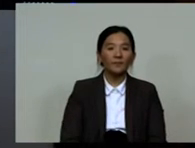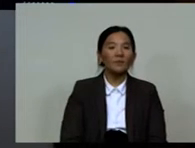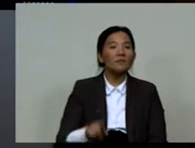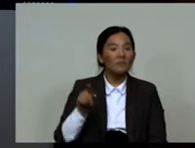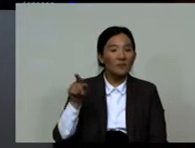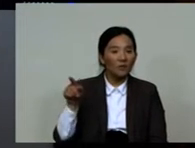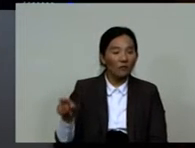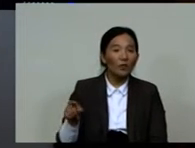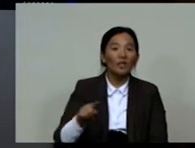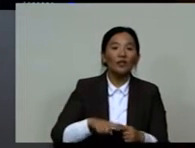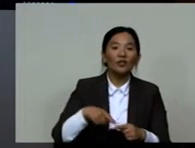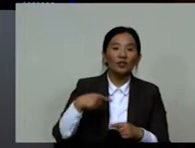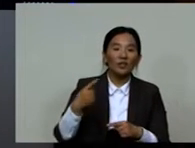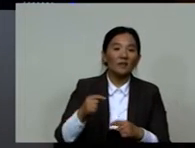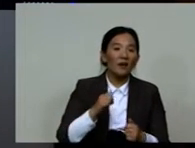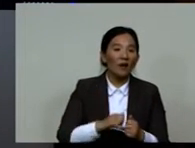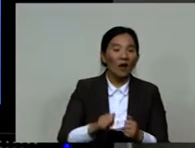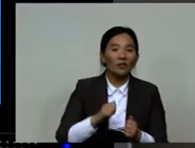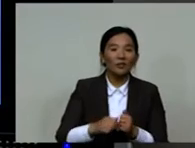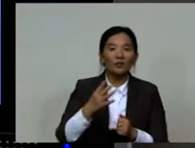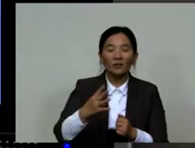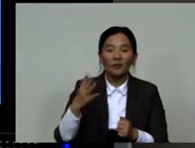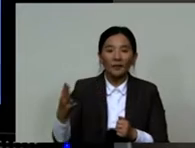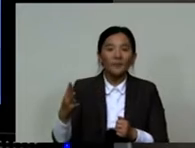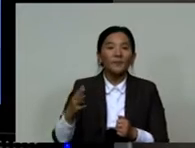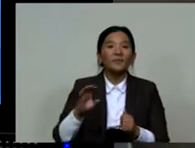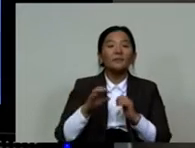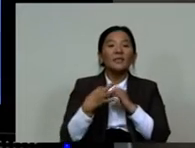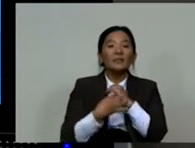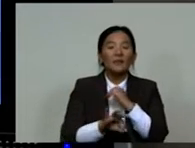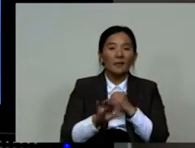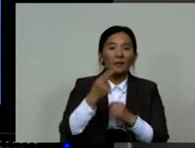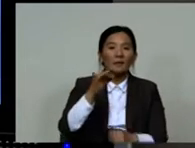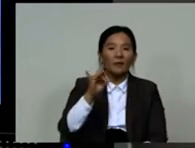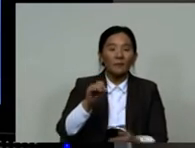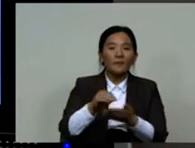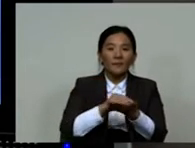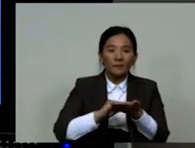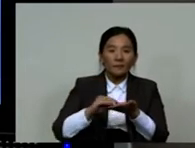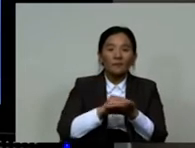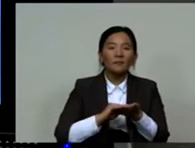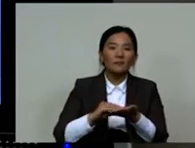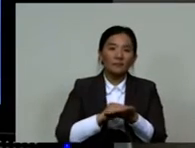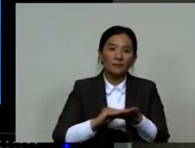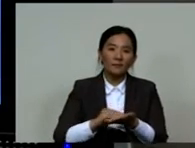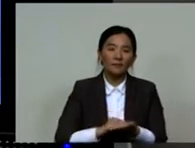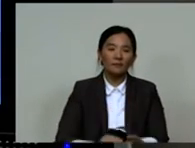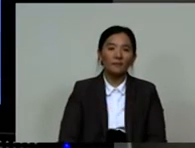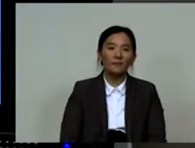Вот, посмотрите, через каждые 4 последние циферки у нас повторяются.